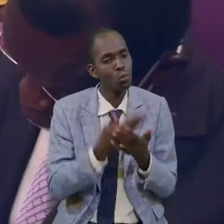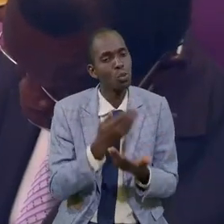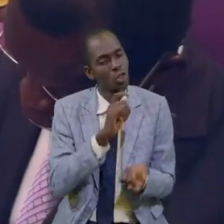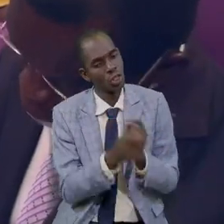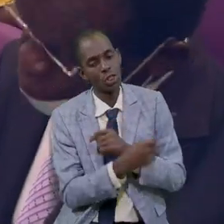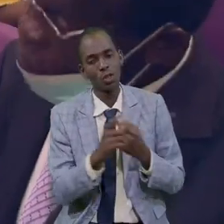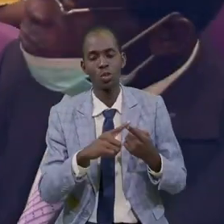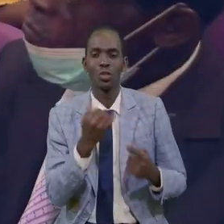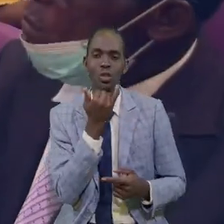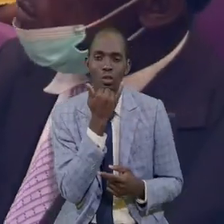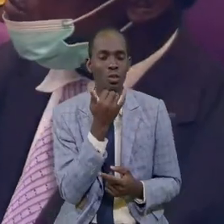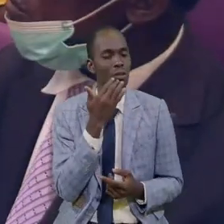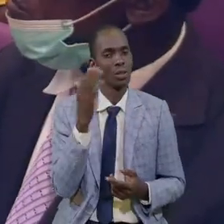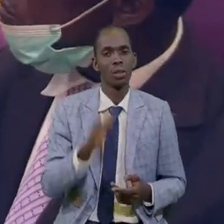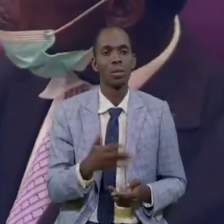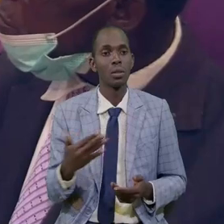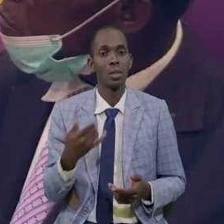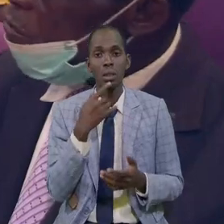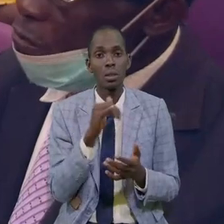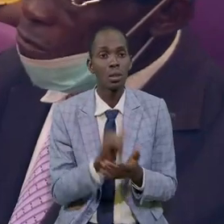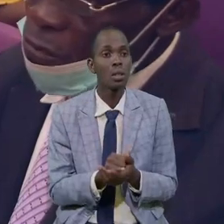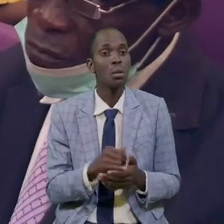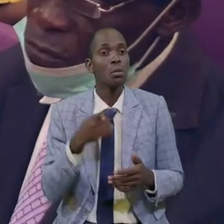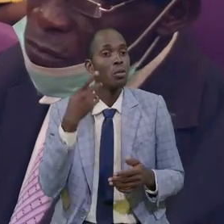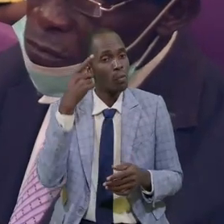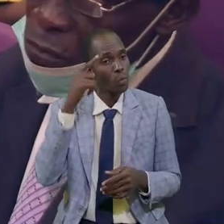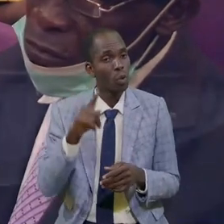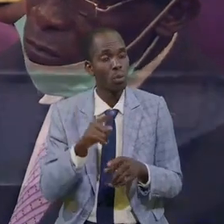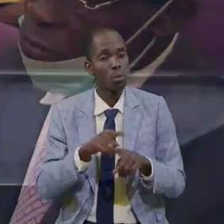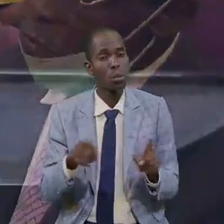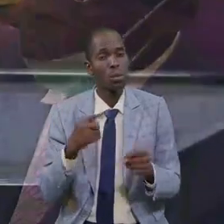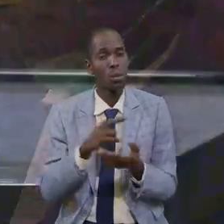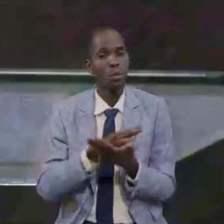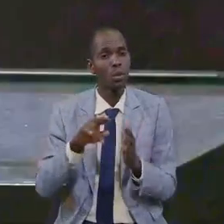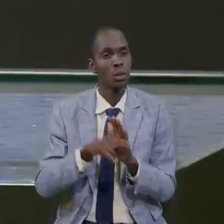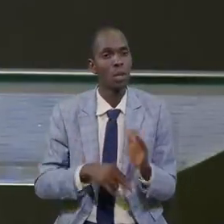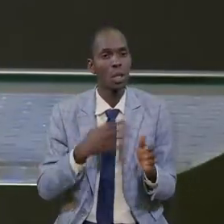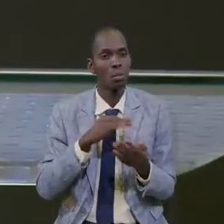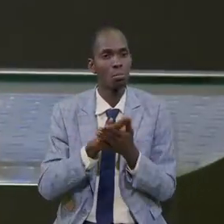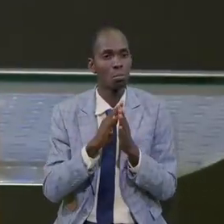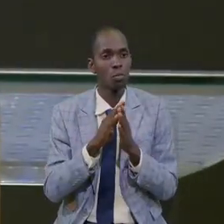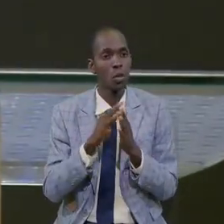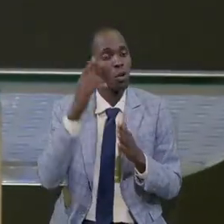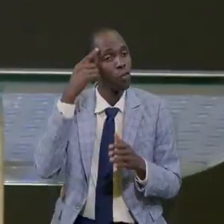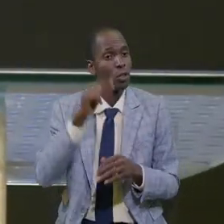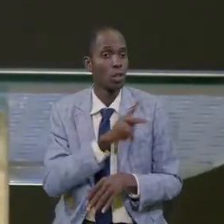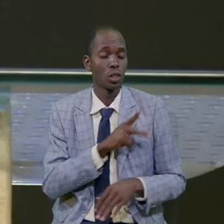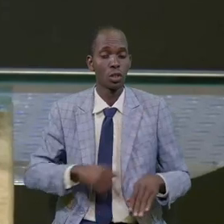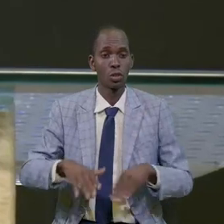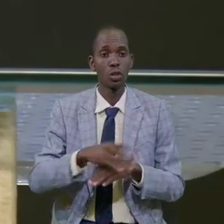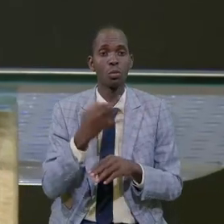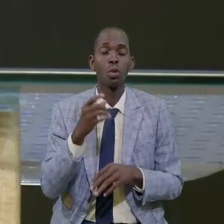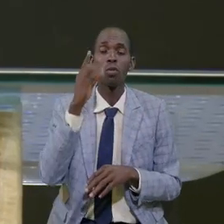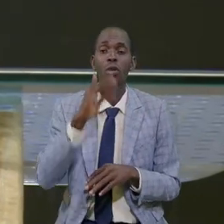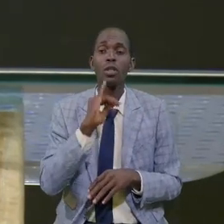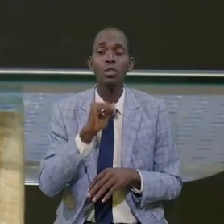de Dieu, ce n'est pas le manger, le boire. La nourriture est bonne, aidez-moi à donner cette